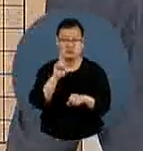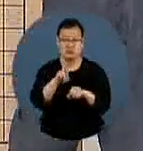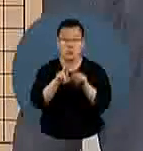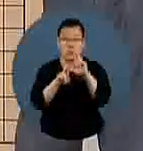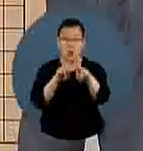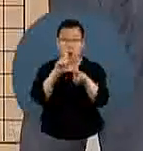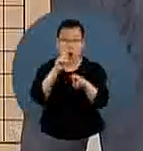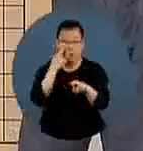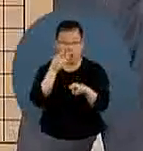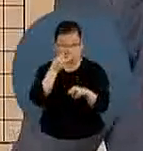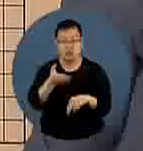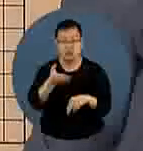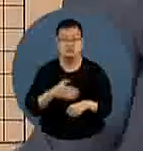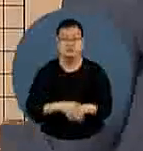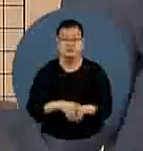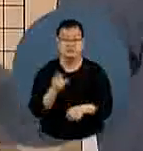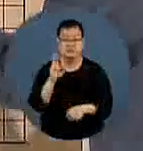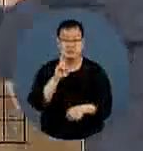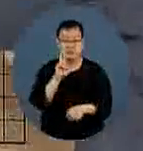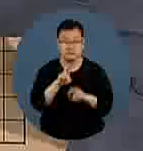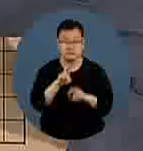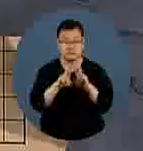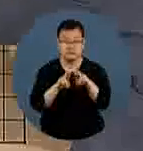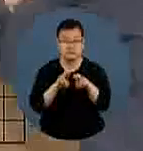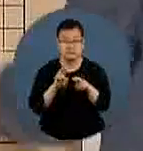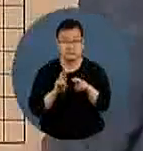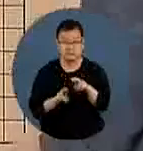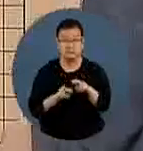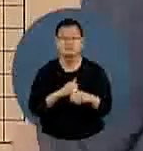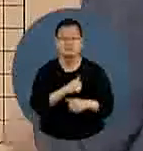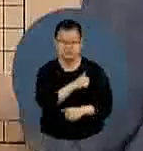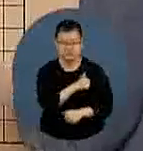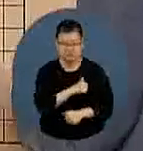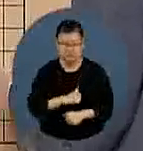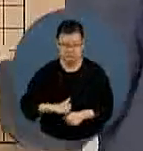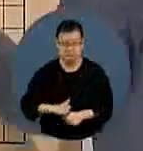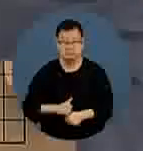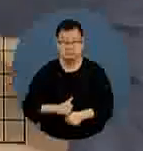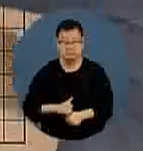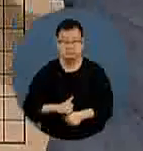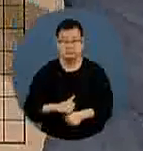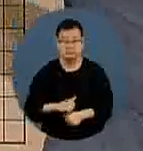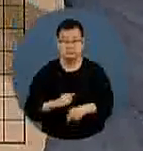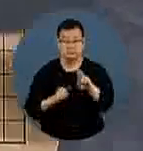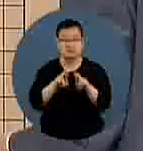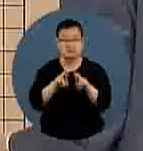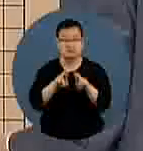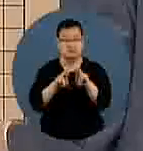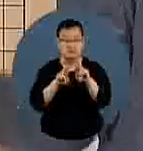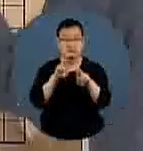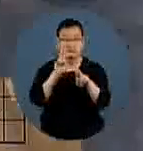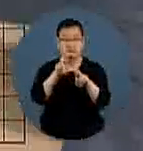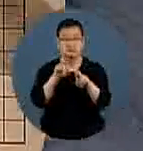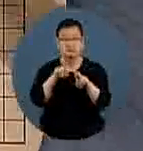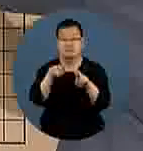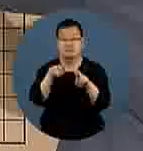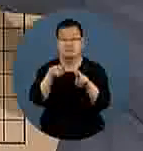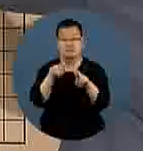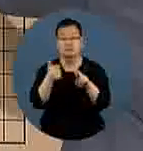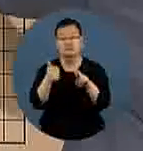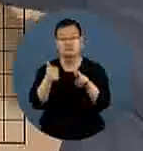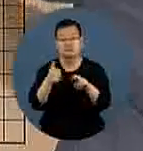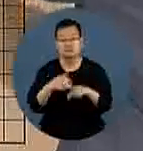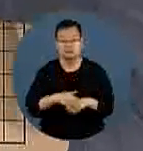해보겠습니다. 젖히면 끊어야 될 텐데, 끊으면 참아둡니다. 빈 삼각으로. 자, 이렇게 칠 수는 없겠죠. 네, 놓아서. 네. 늘면 이렇게